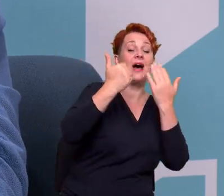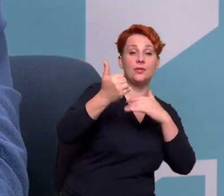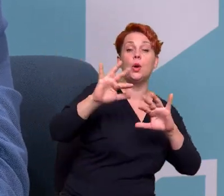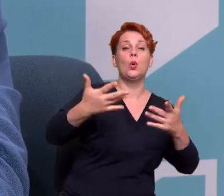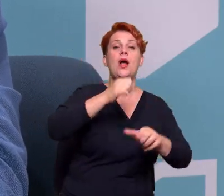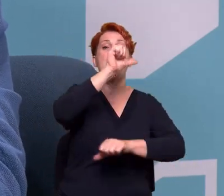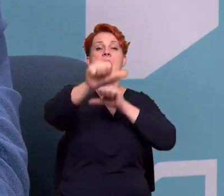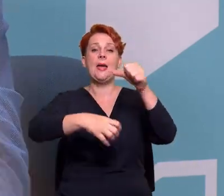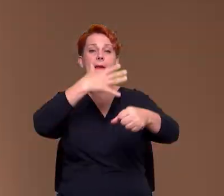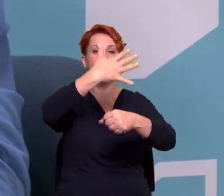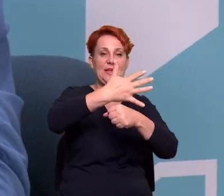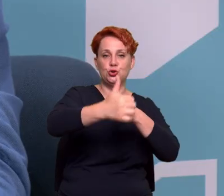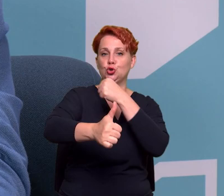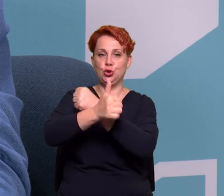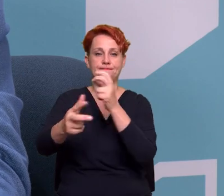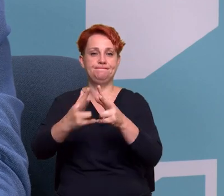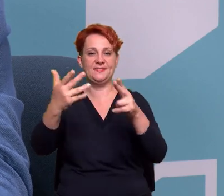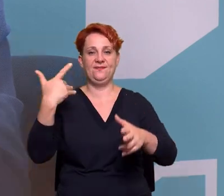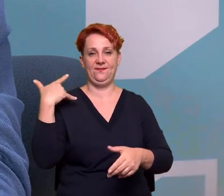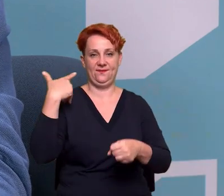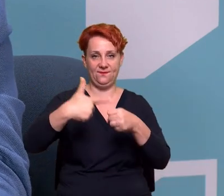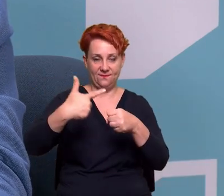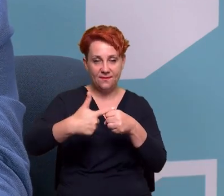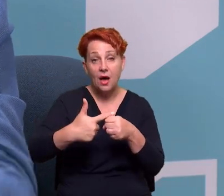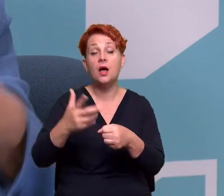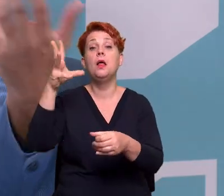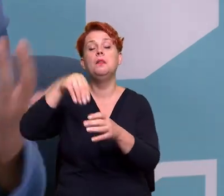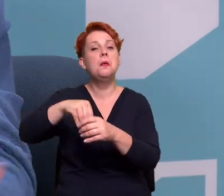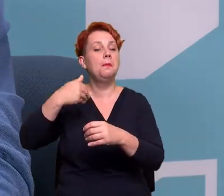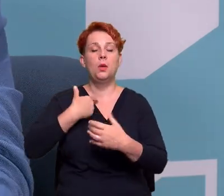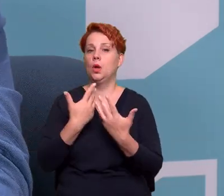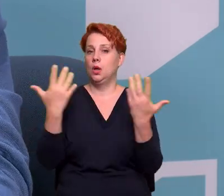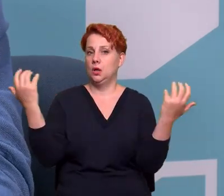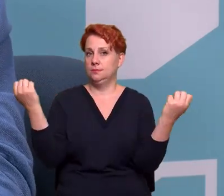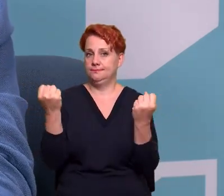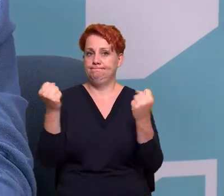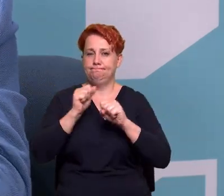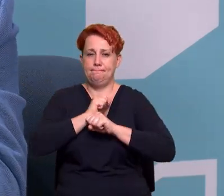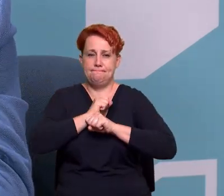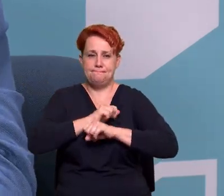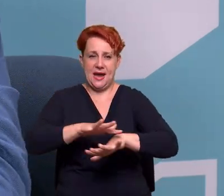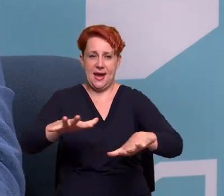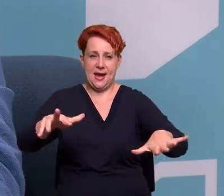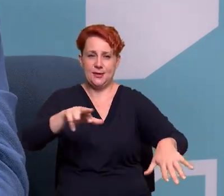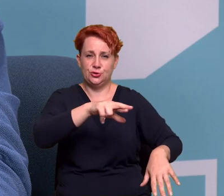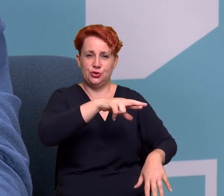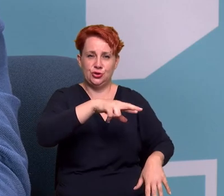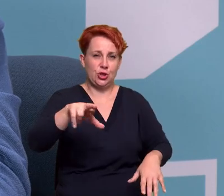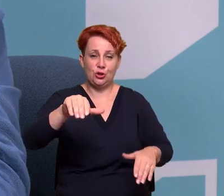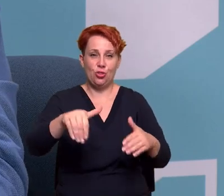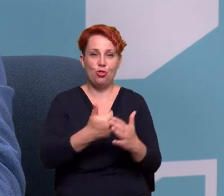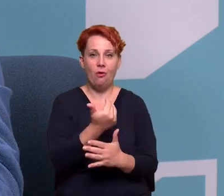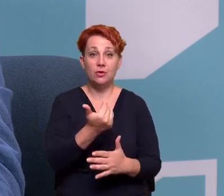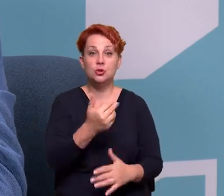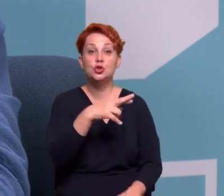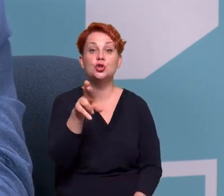50., 60. XX wieku to był taki moment, w którym się pojawił bardzo na masową skalę pewien nowy typ rzeczy, o której pan profesor mówił. Była rzecz